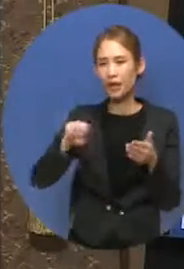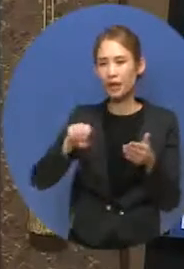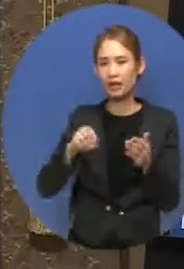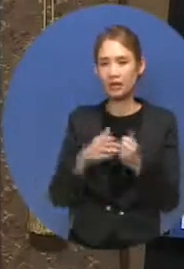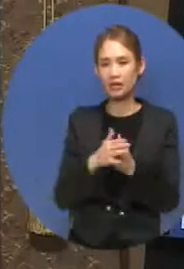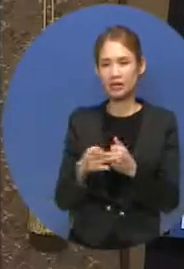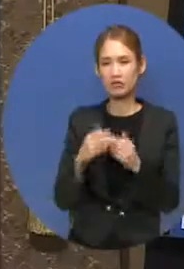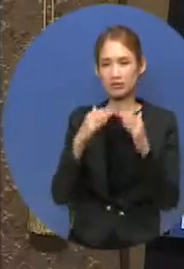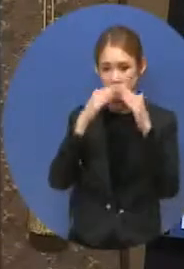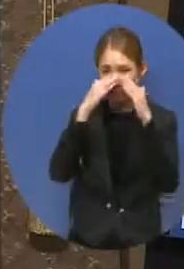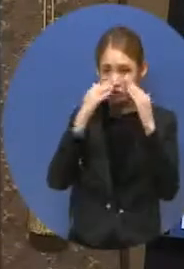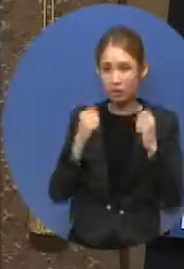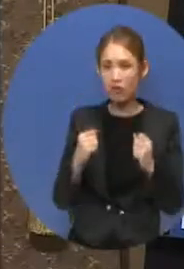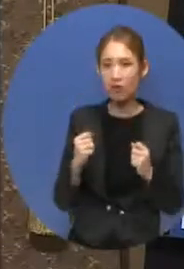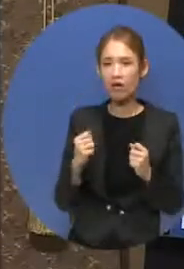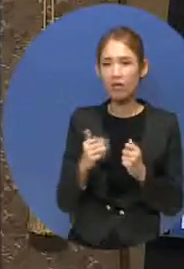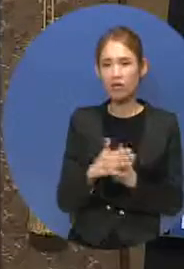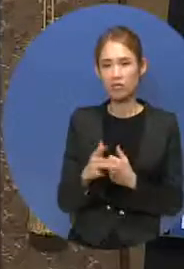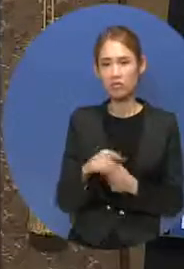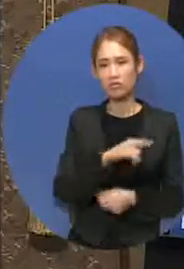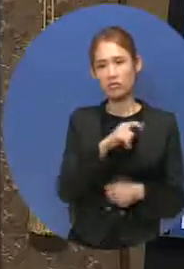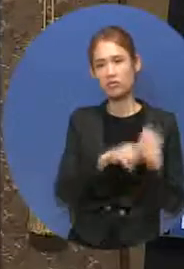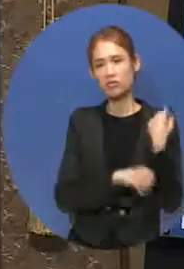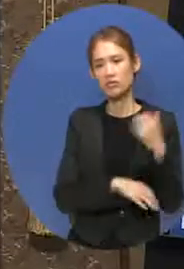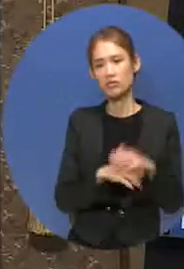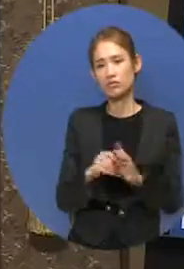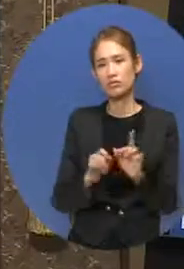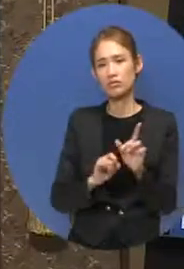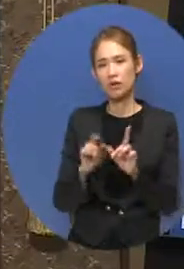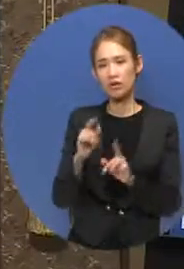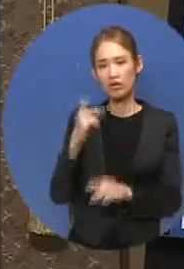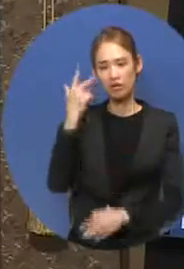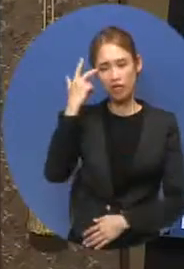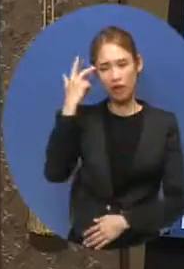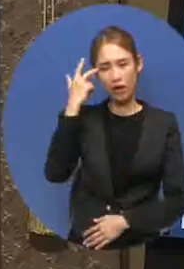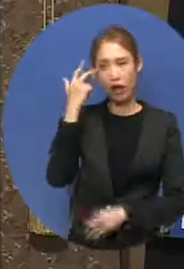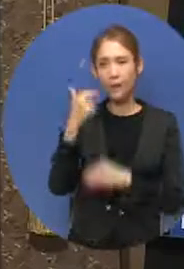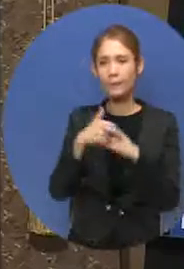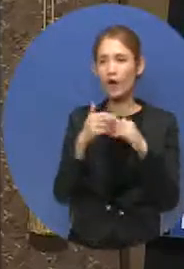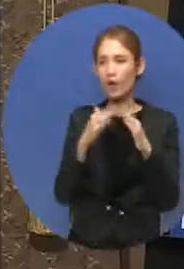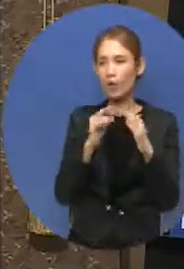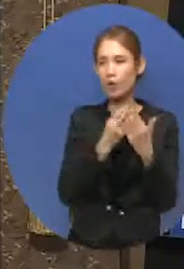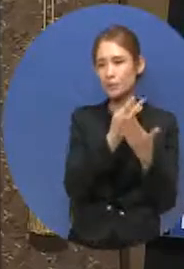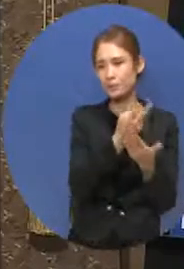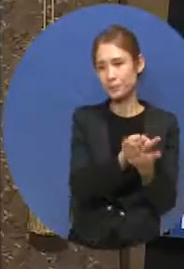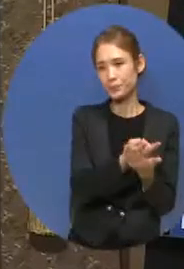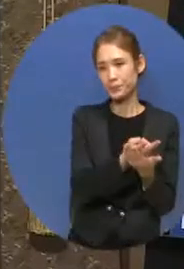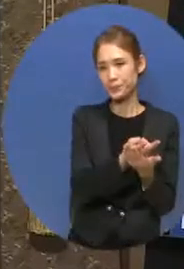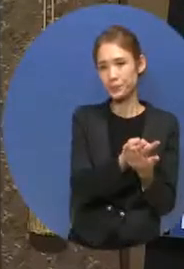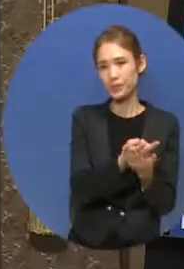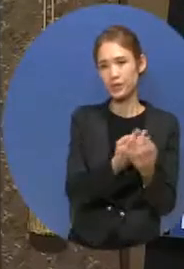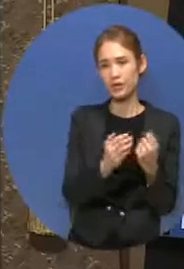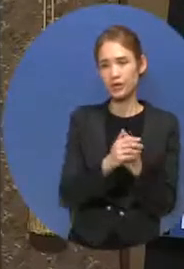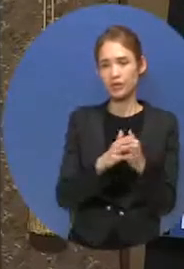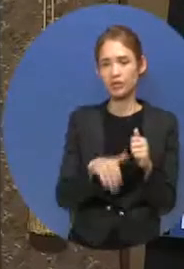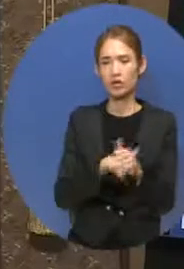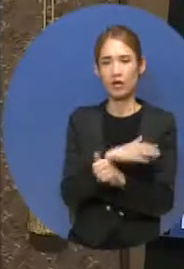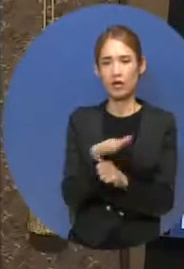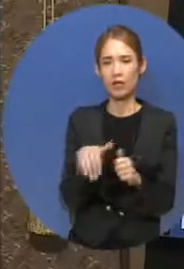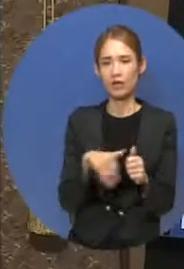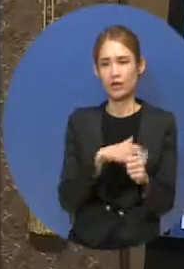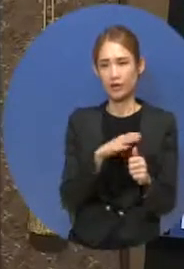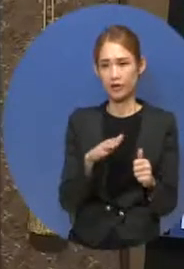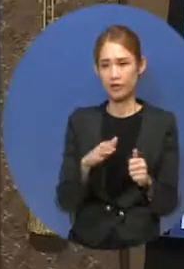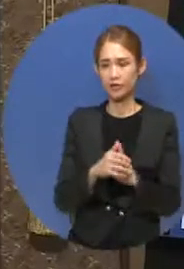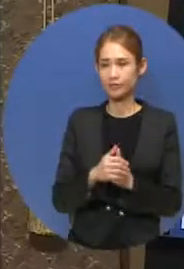그럼 집에 계시다 보니까 기존에는 이런 분들이 대부분이 정신병동에 입원을 할 수밖에 없는